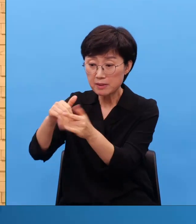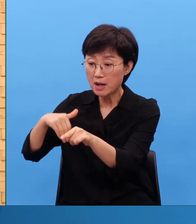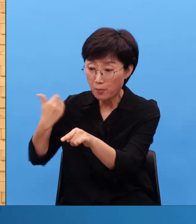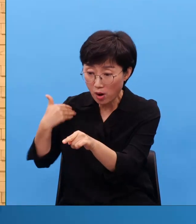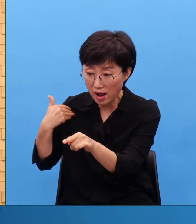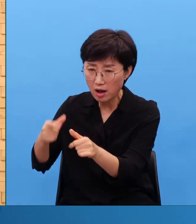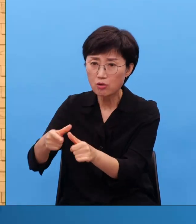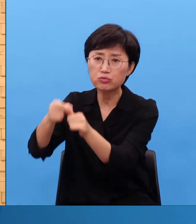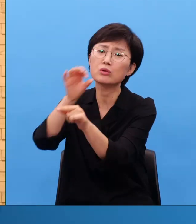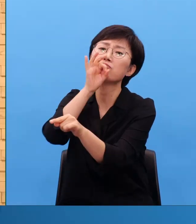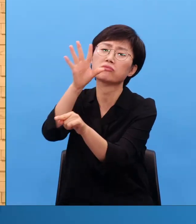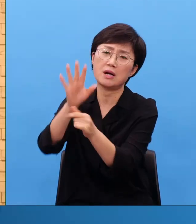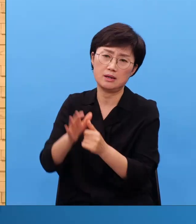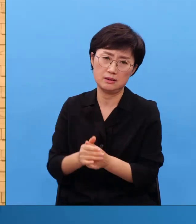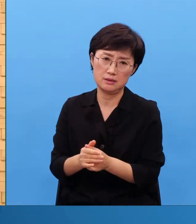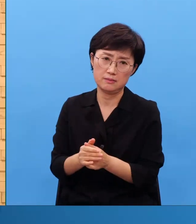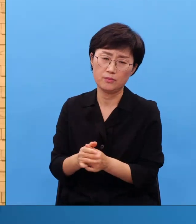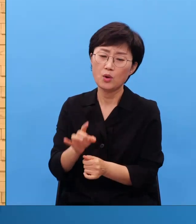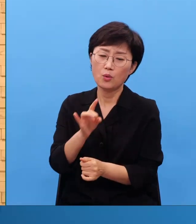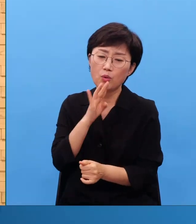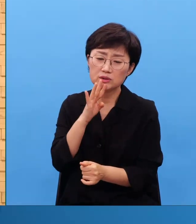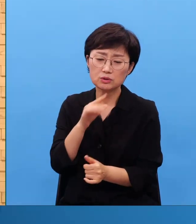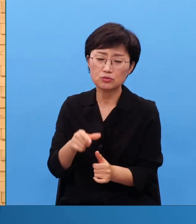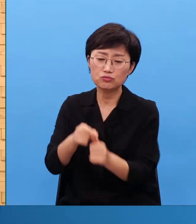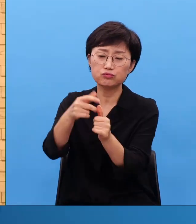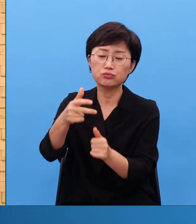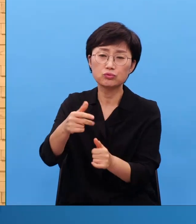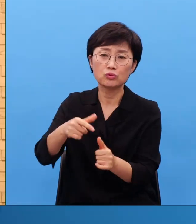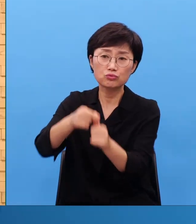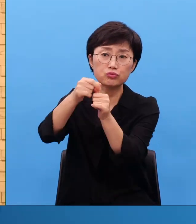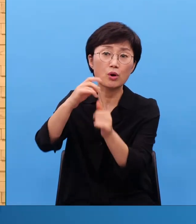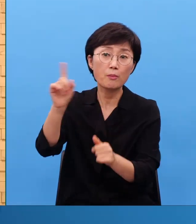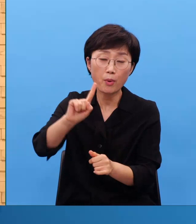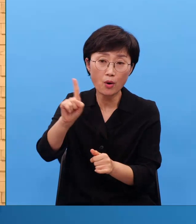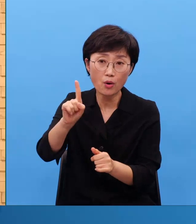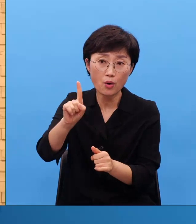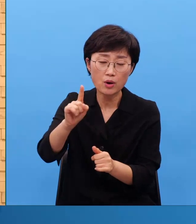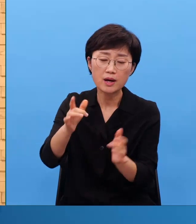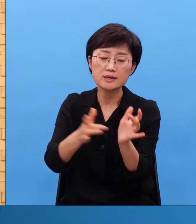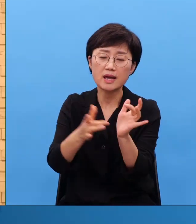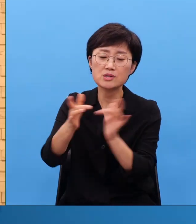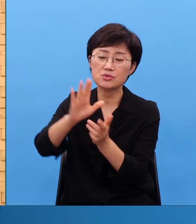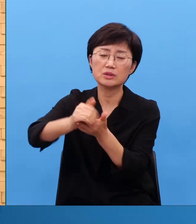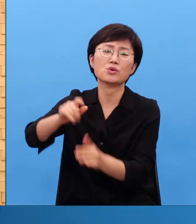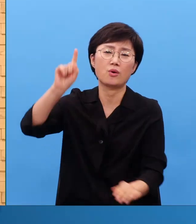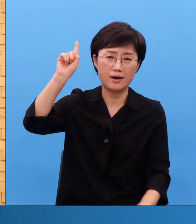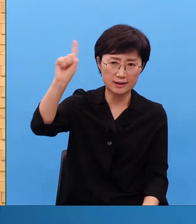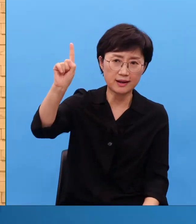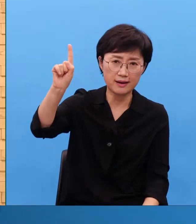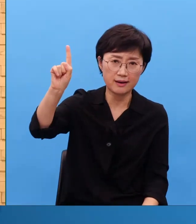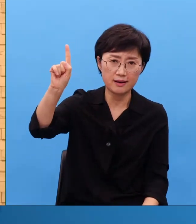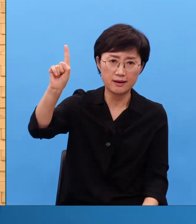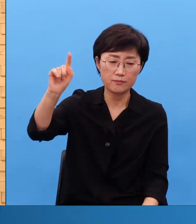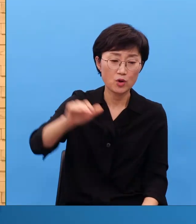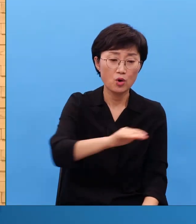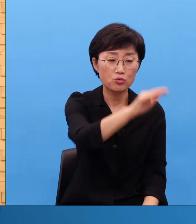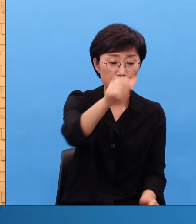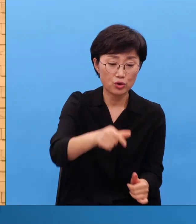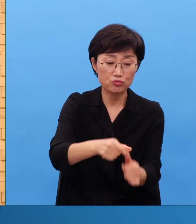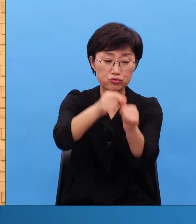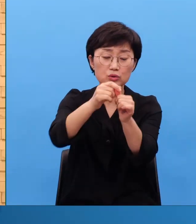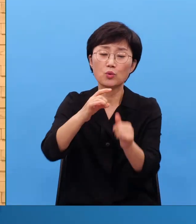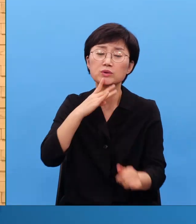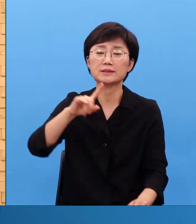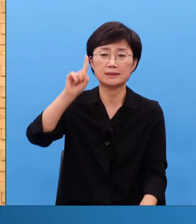know this, 그래서 they do 오직 not receive 구원은 예수 salvation. 그리스도를 통해 하나님이 주신 And so 거다. salvation is only given to us by 우리의 God, by Jesus 영혼을 Christ. 살리고 사단을 멸하시는 거다.